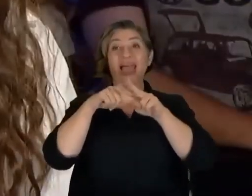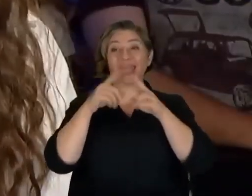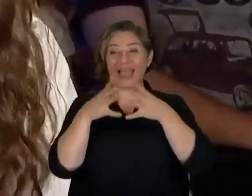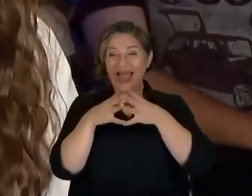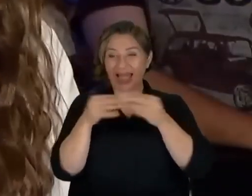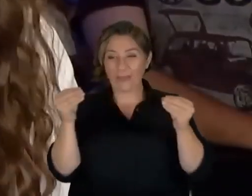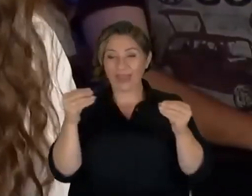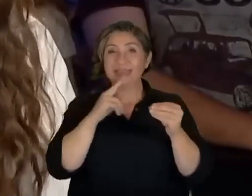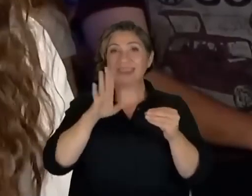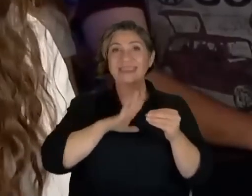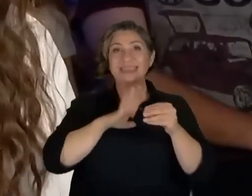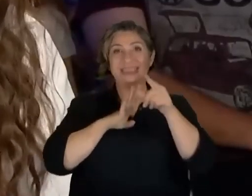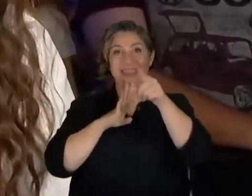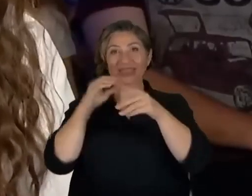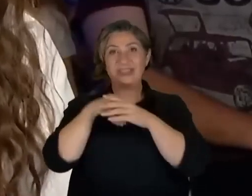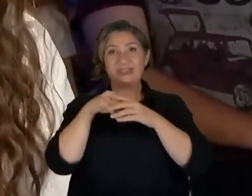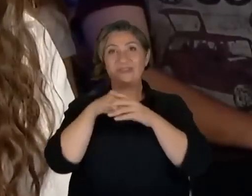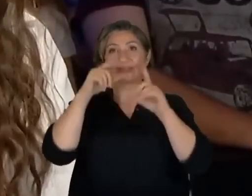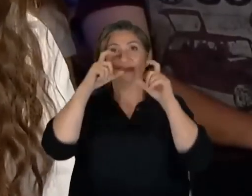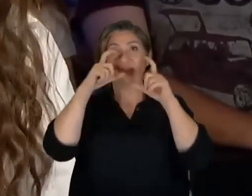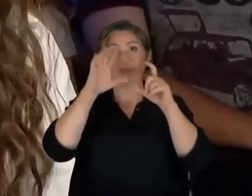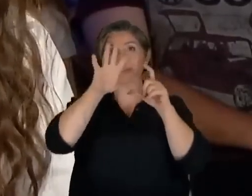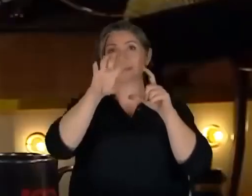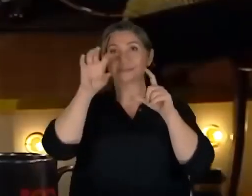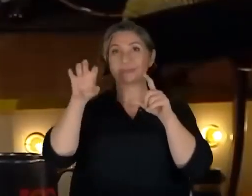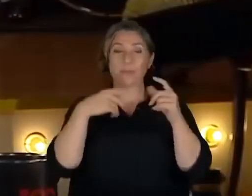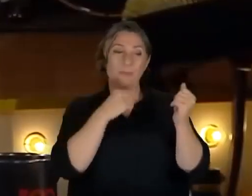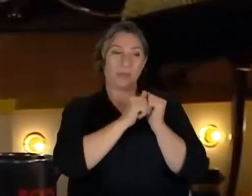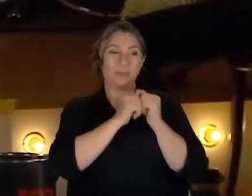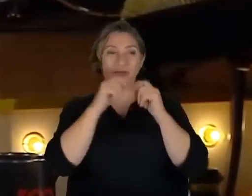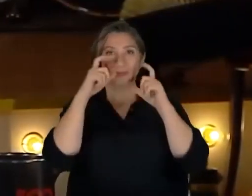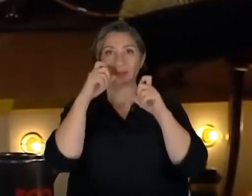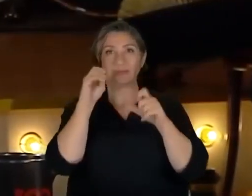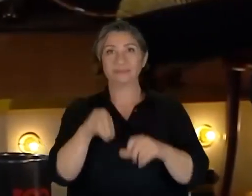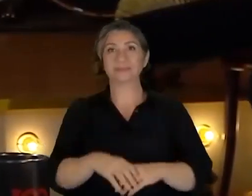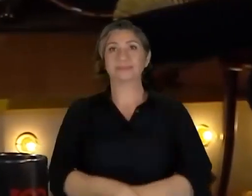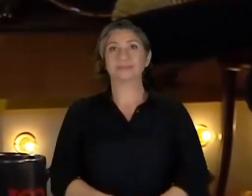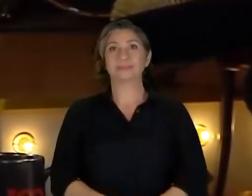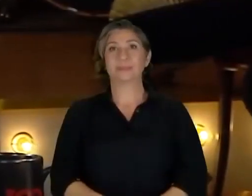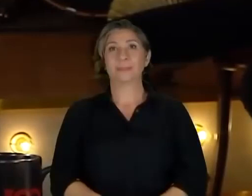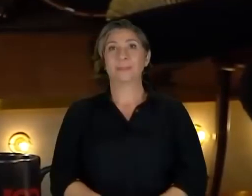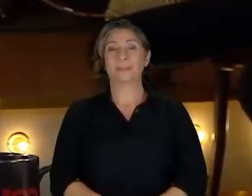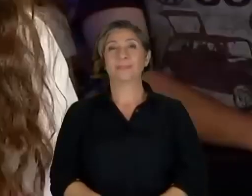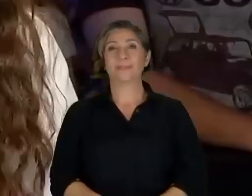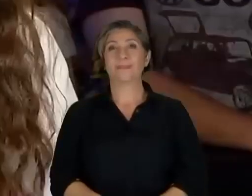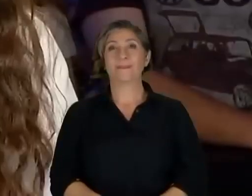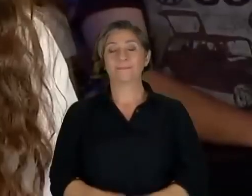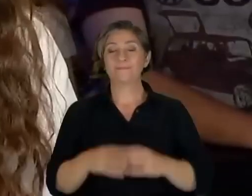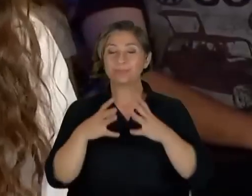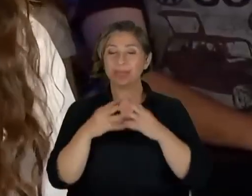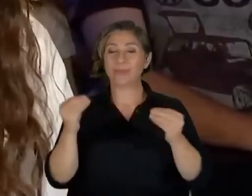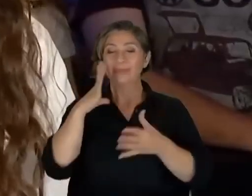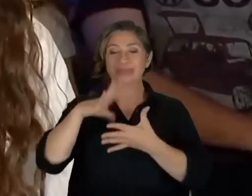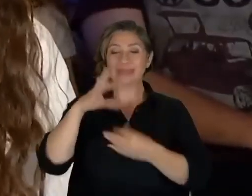kaybettiği kızı için evet. Senin fotoğrafını çekmişler. Birlikte fotoğraf çekmiştik. Evet, çok